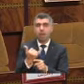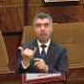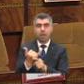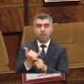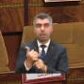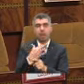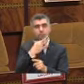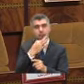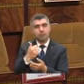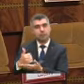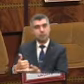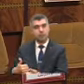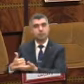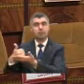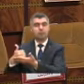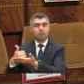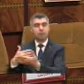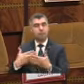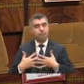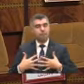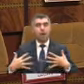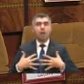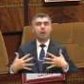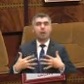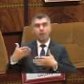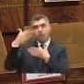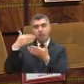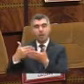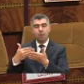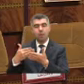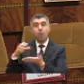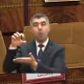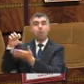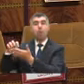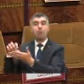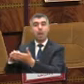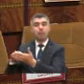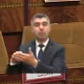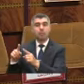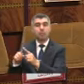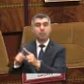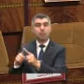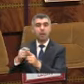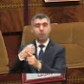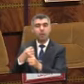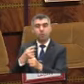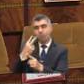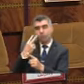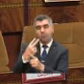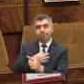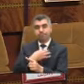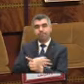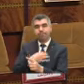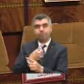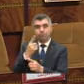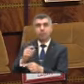يعني فرحوا بها المغاربه وفرحوا بها حتى دول اخرين يحسدوننا على هاد الشيء اللي درناه.